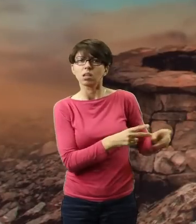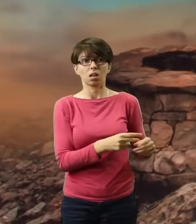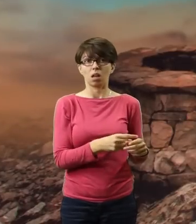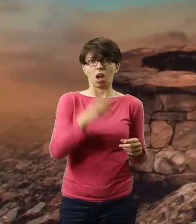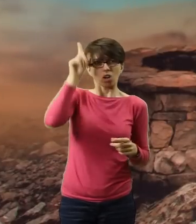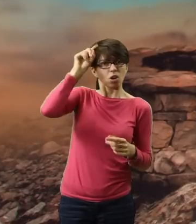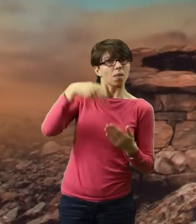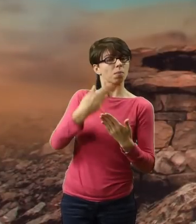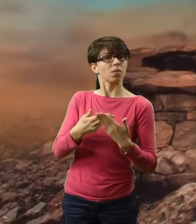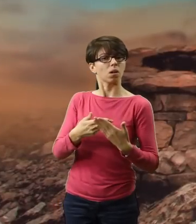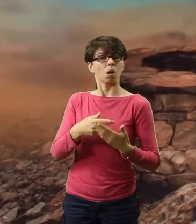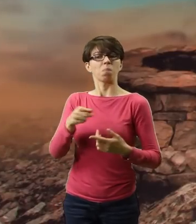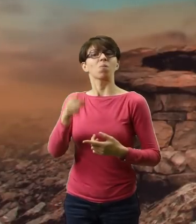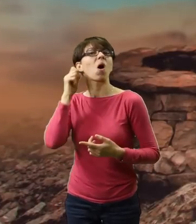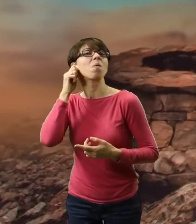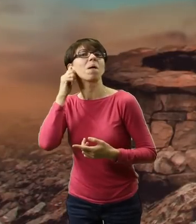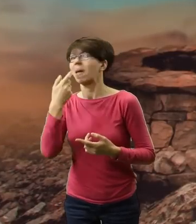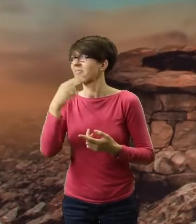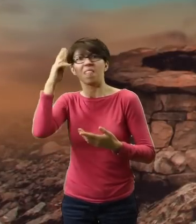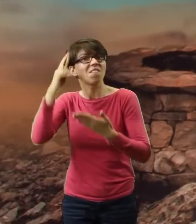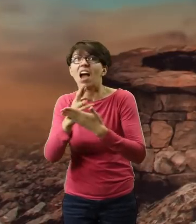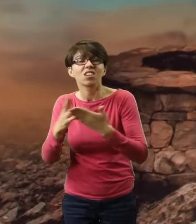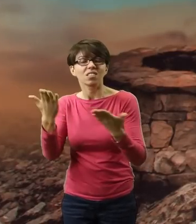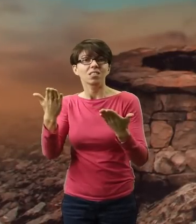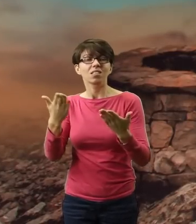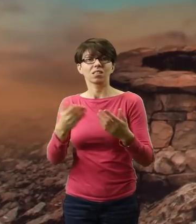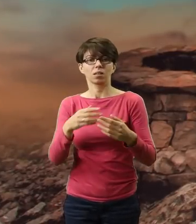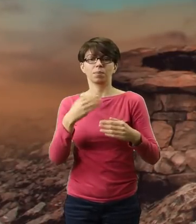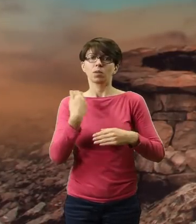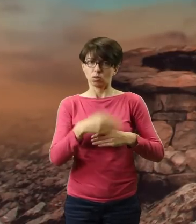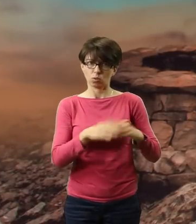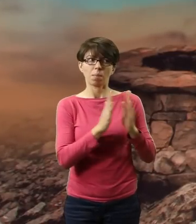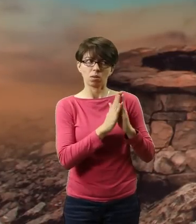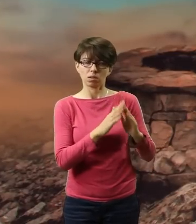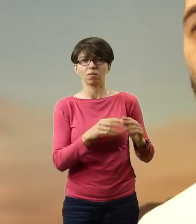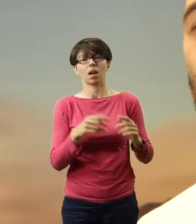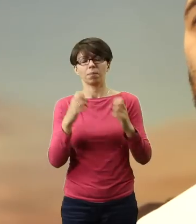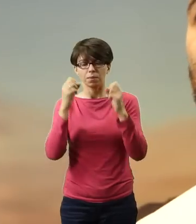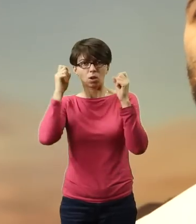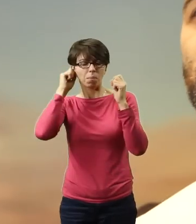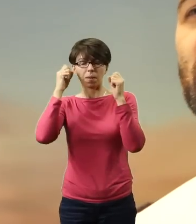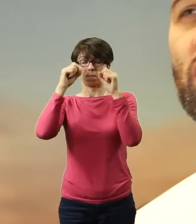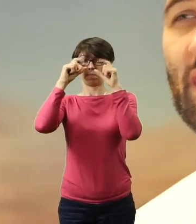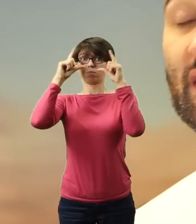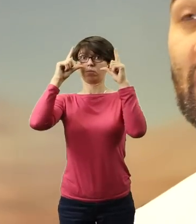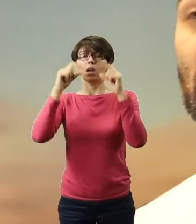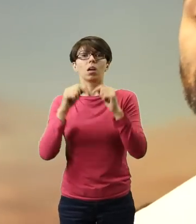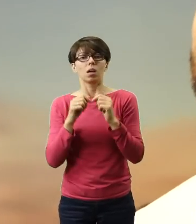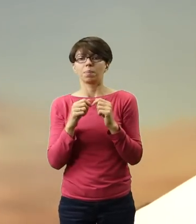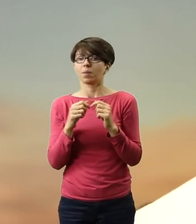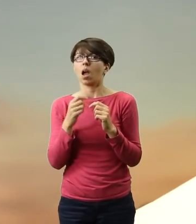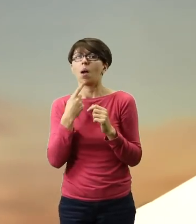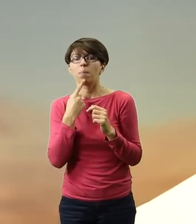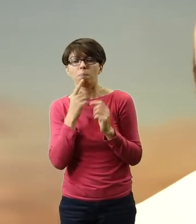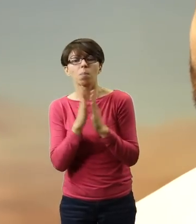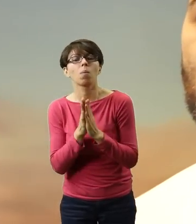kobieta wyrzekła się wiary przerwali modlitwę doprowadziliśmy do tego że ta kobieta była na nowo świadoma